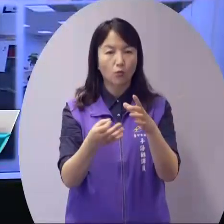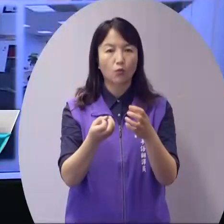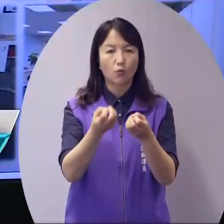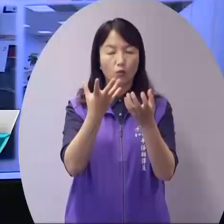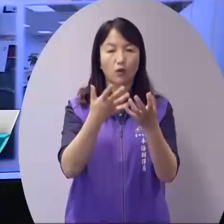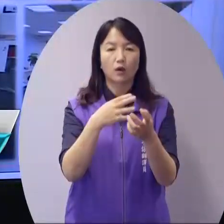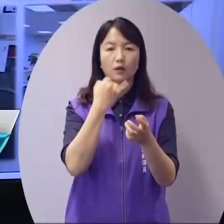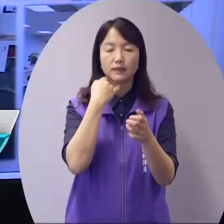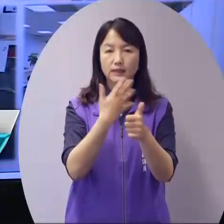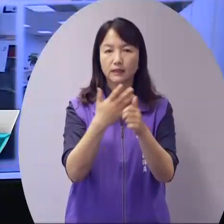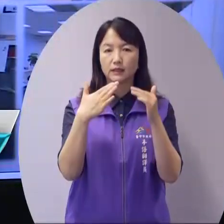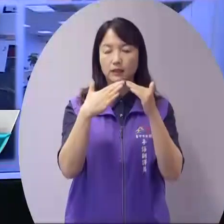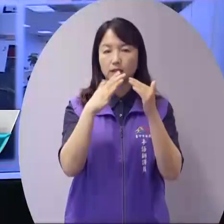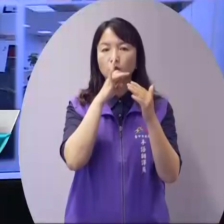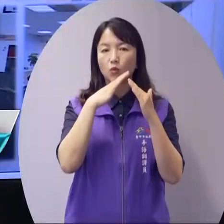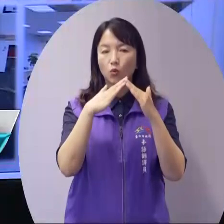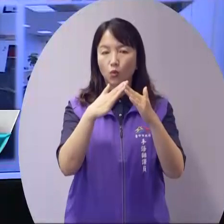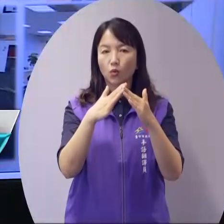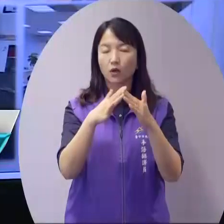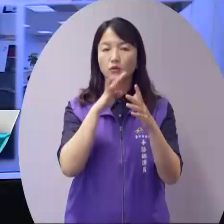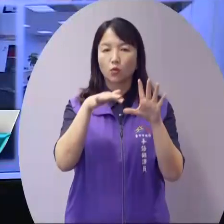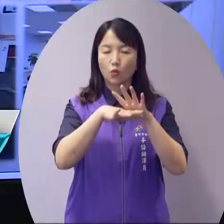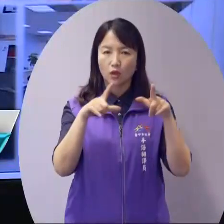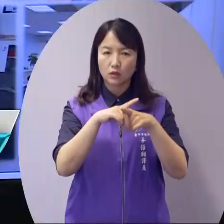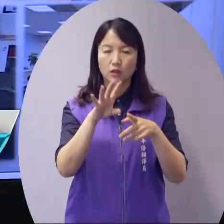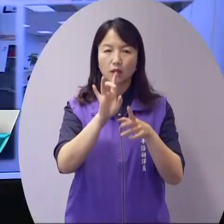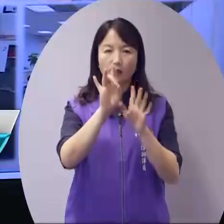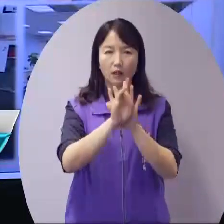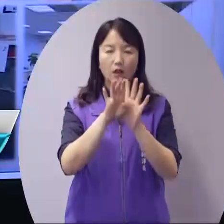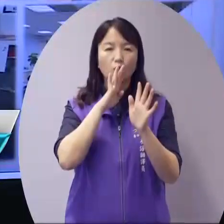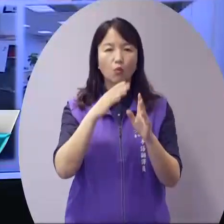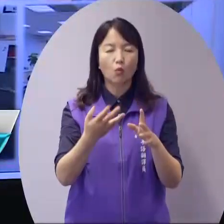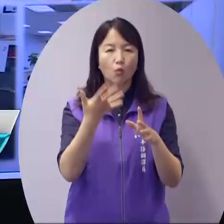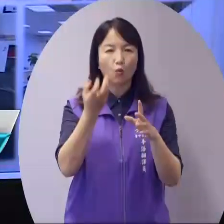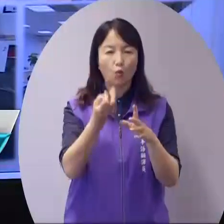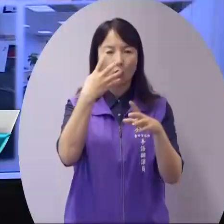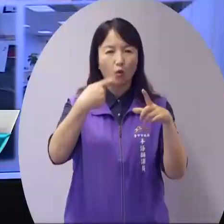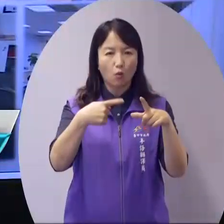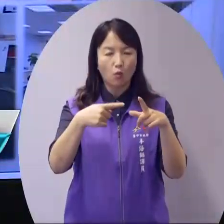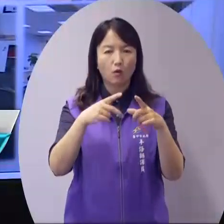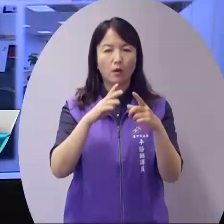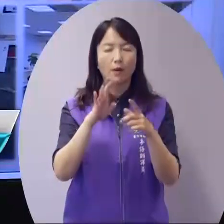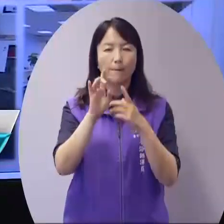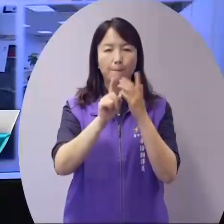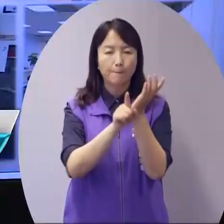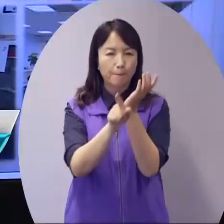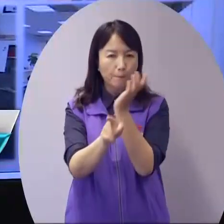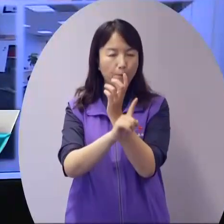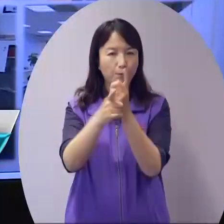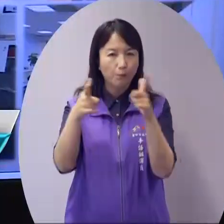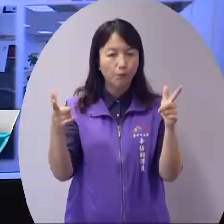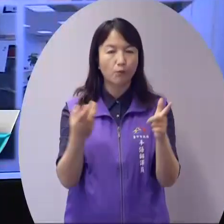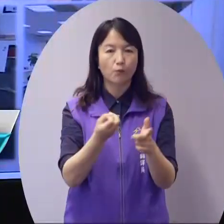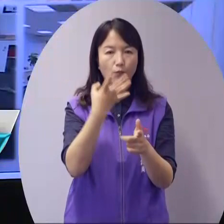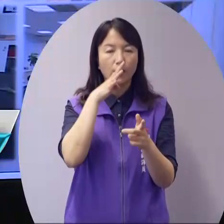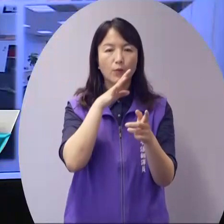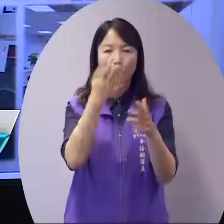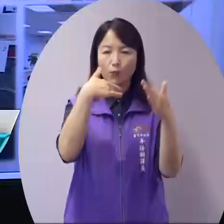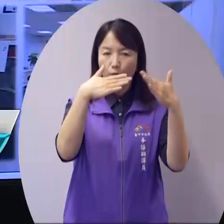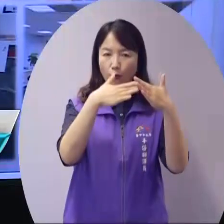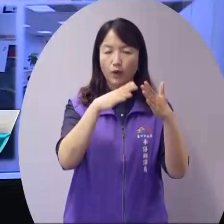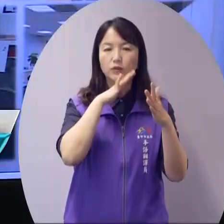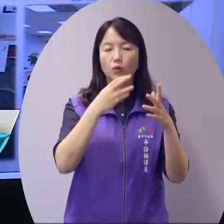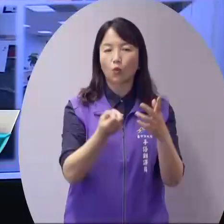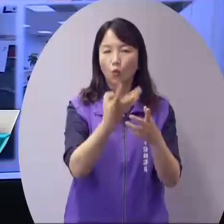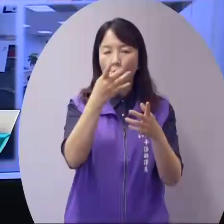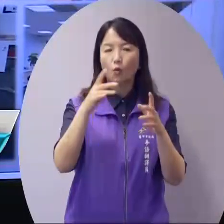他提供本市生产的温馨兰、藕荷、还有绣线、康乃馨、玫瑰等花材，那透过校园的花